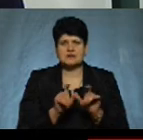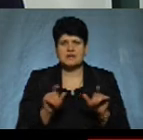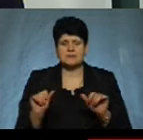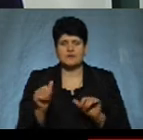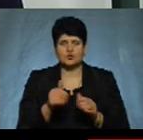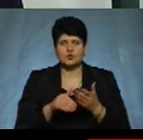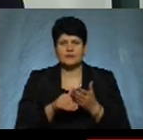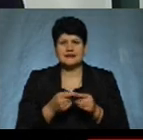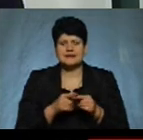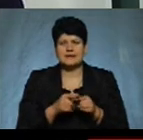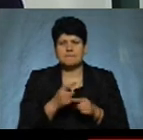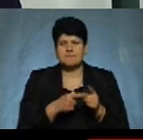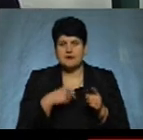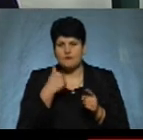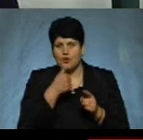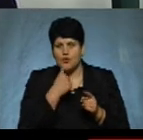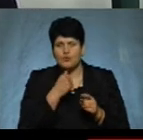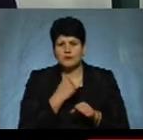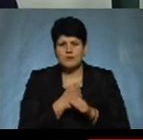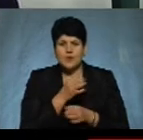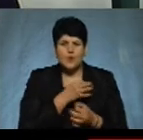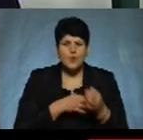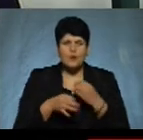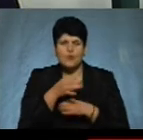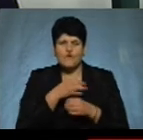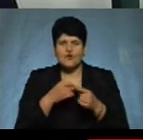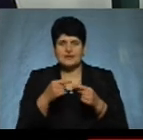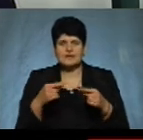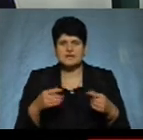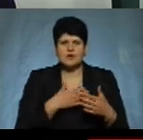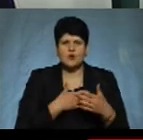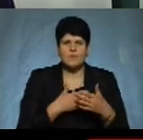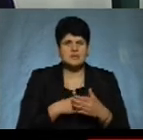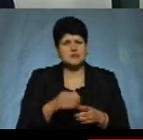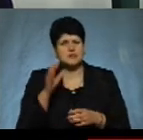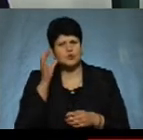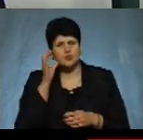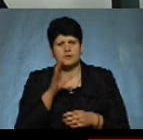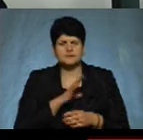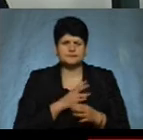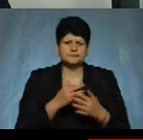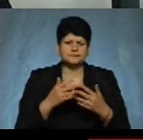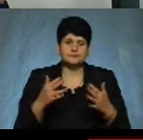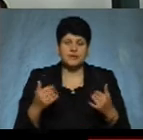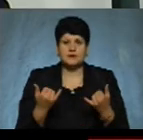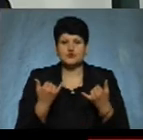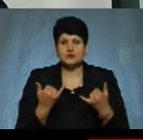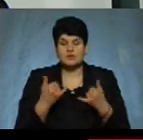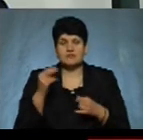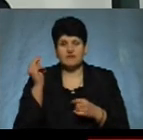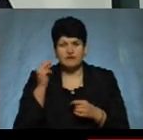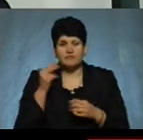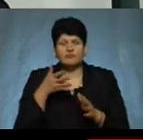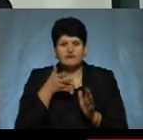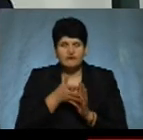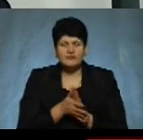майже на протязі півроку ми проводили обговорення на різних громадських слухання. І ми сьогодні вивчили, де